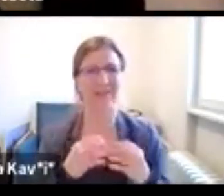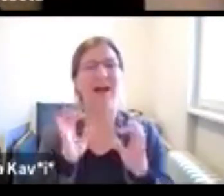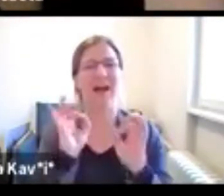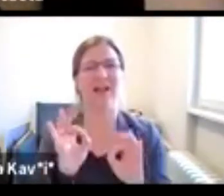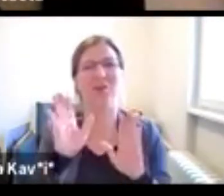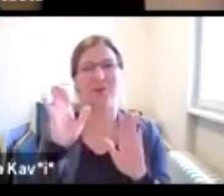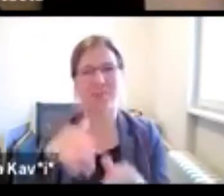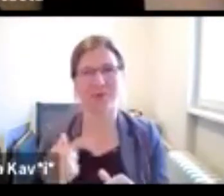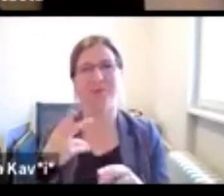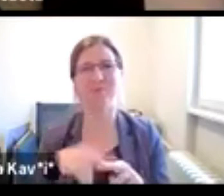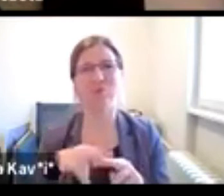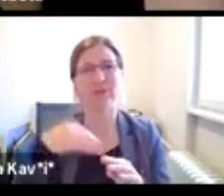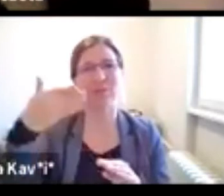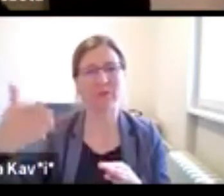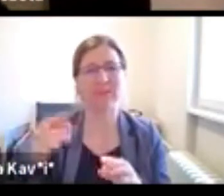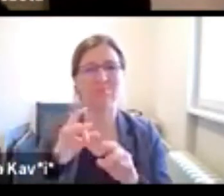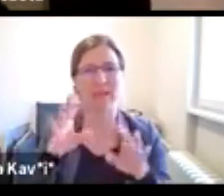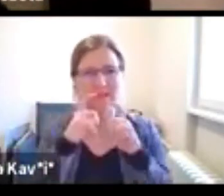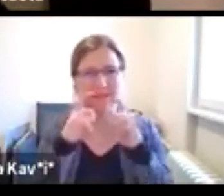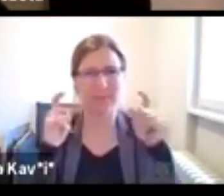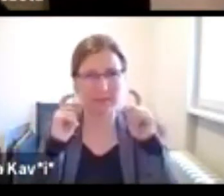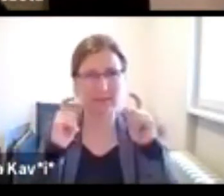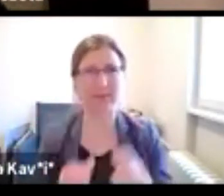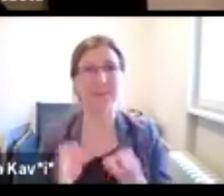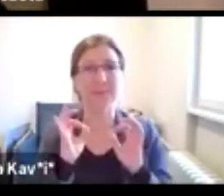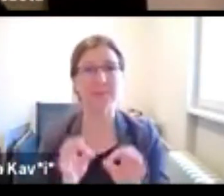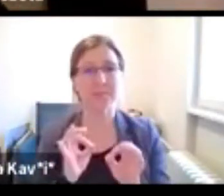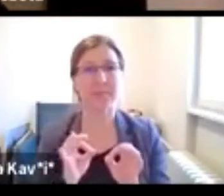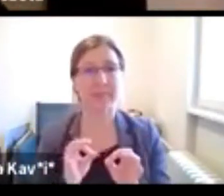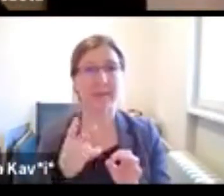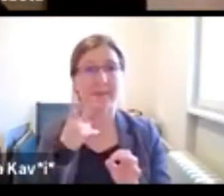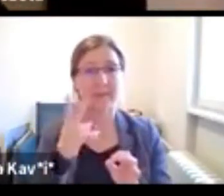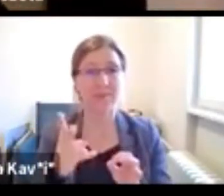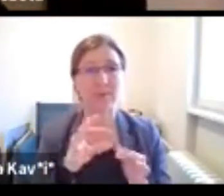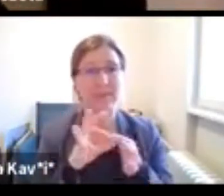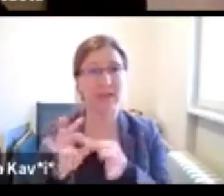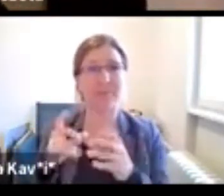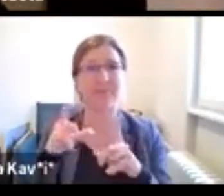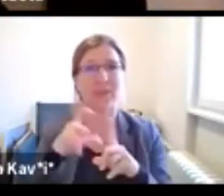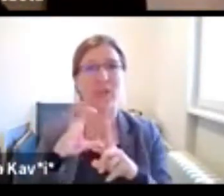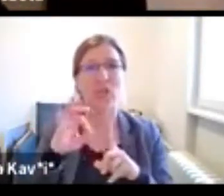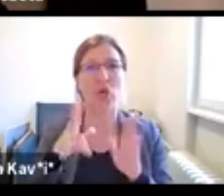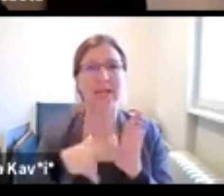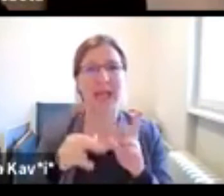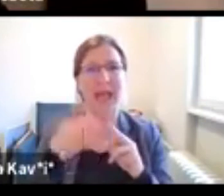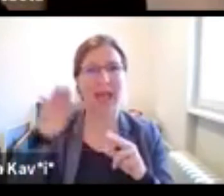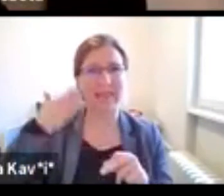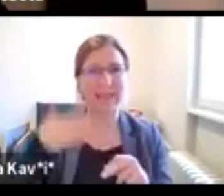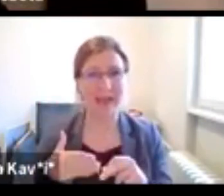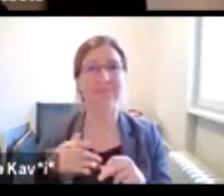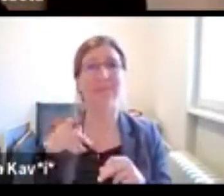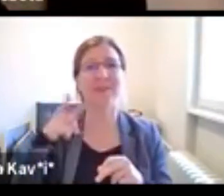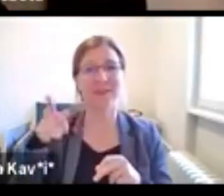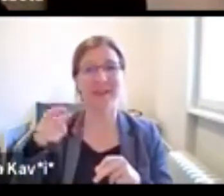vrijeme kad ćemo biti bez maskica. Sve vrijeme ste vidjeli našu vrijednu Dorijanu. Dok smo mi slušali, ona